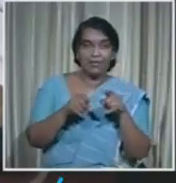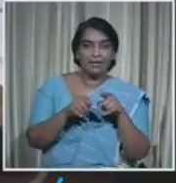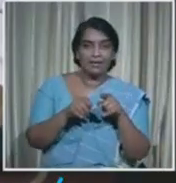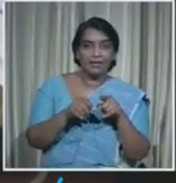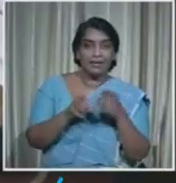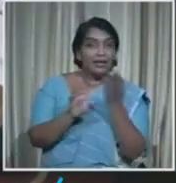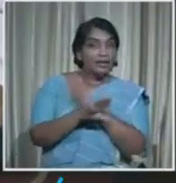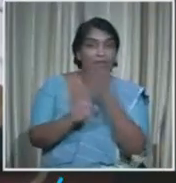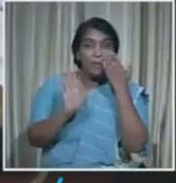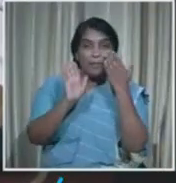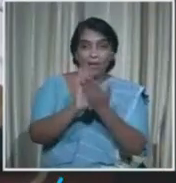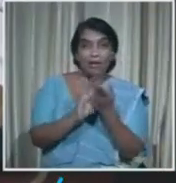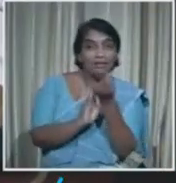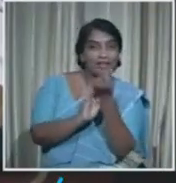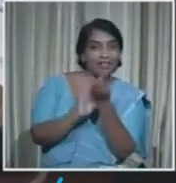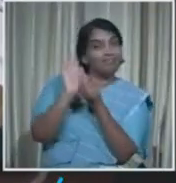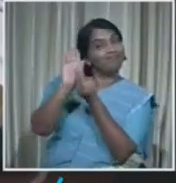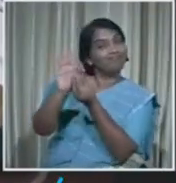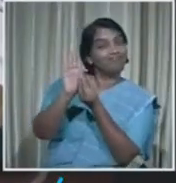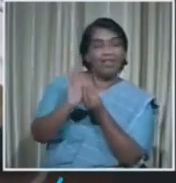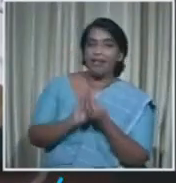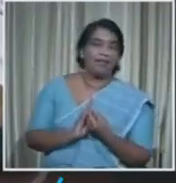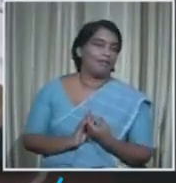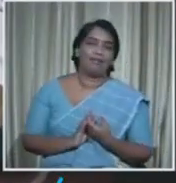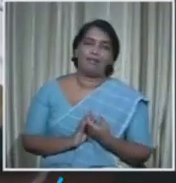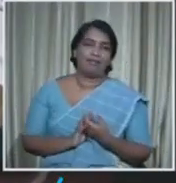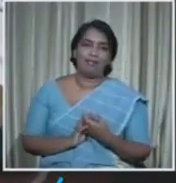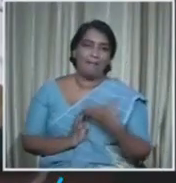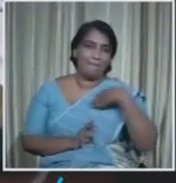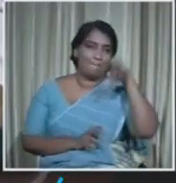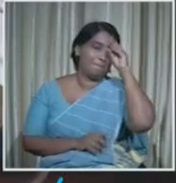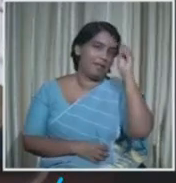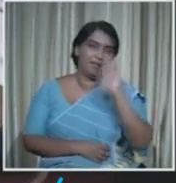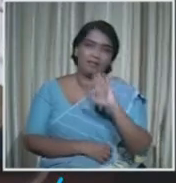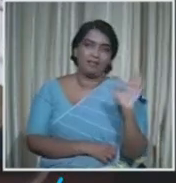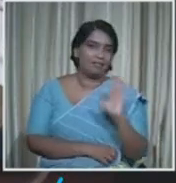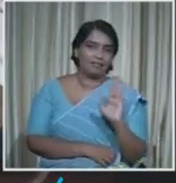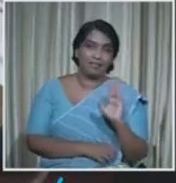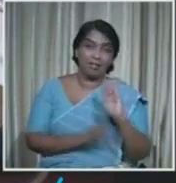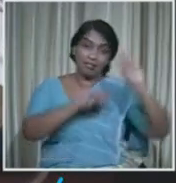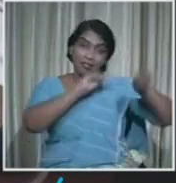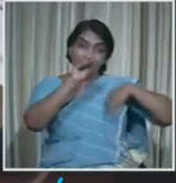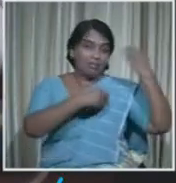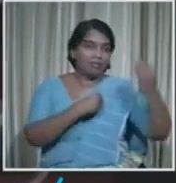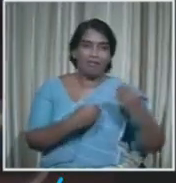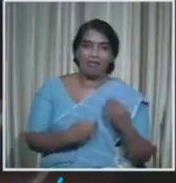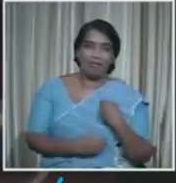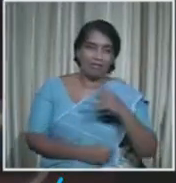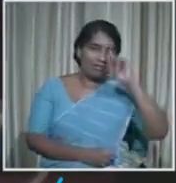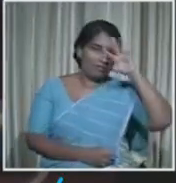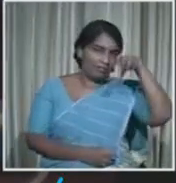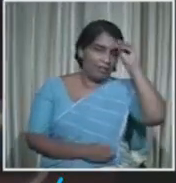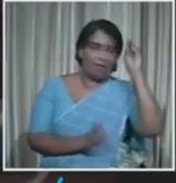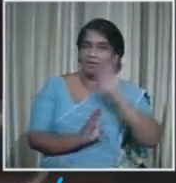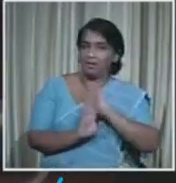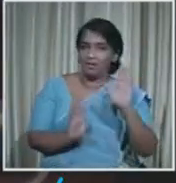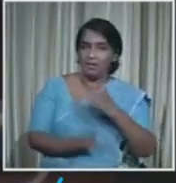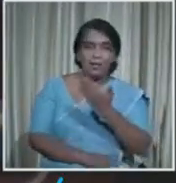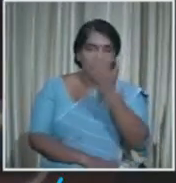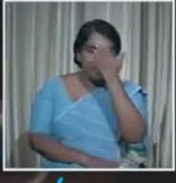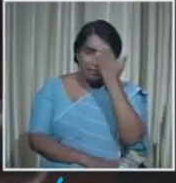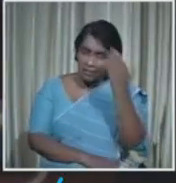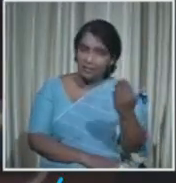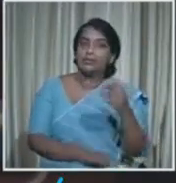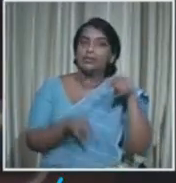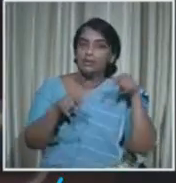ඉස්සලා පෙන්නුවේ ආ ඒවට සැලෙන්නේ නැහැ වරදාන වරප්‍රසාද වලට සැලෙන්නේ නැහැ ඒ නිසා කරුණා කරලා